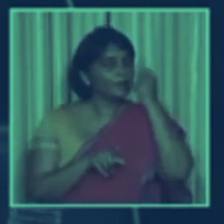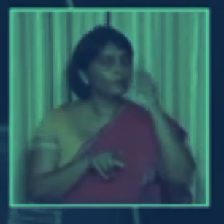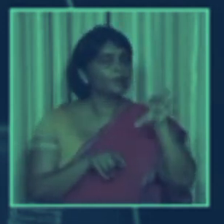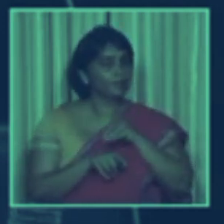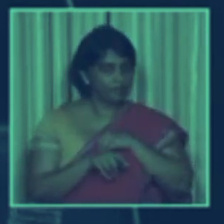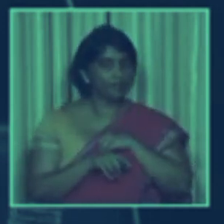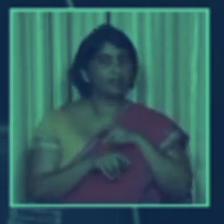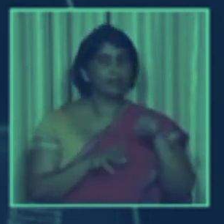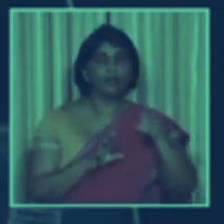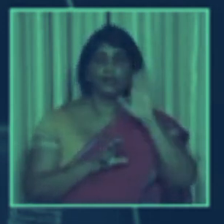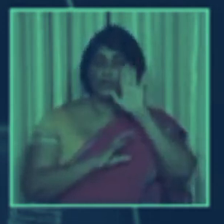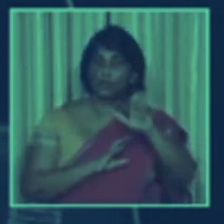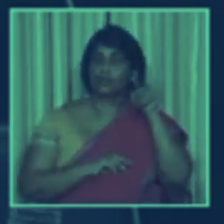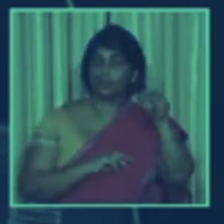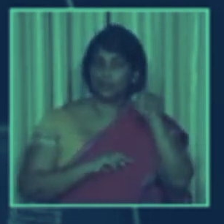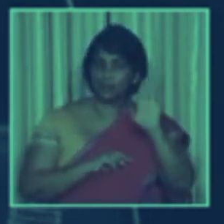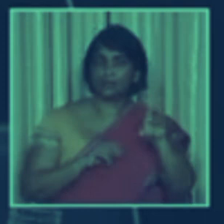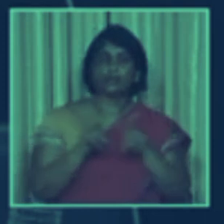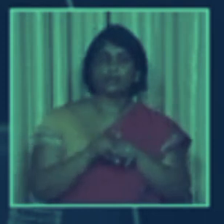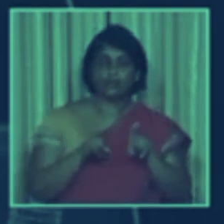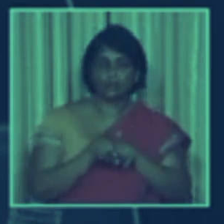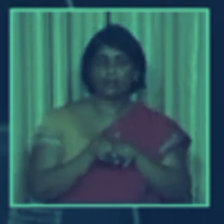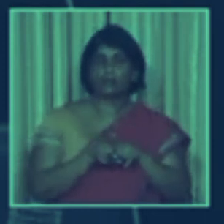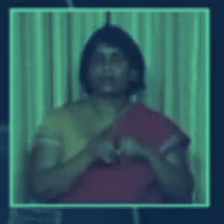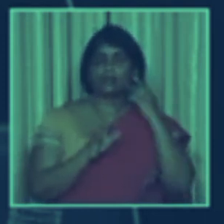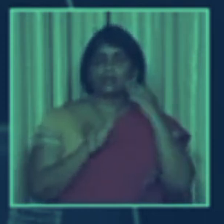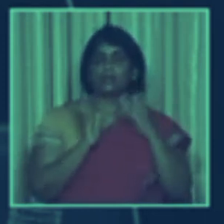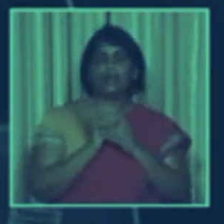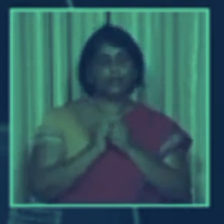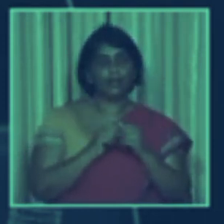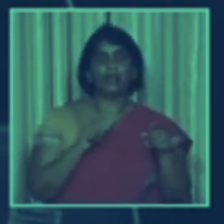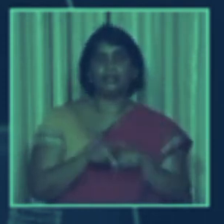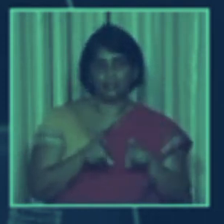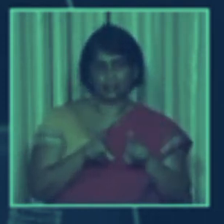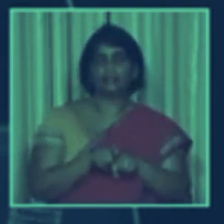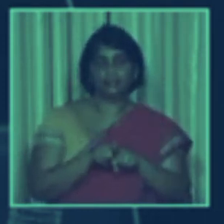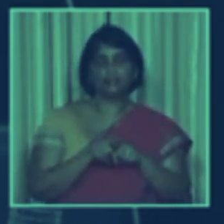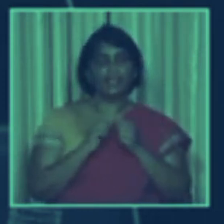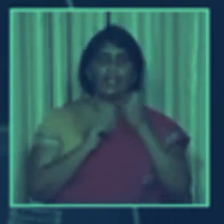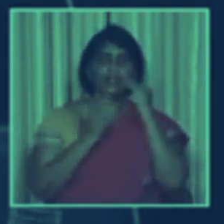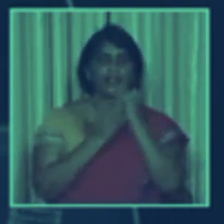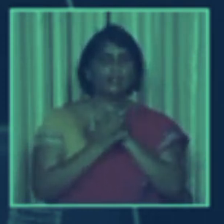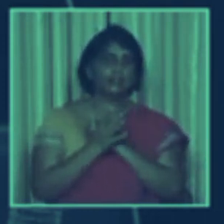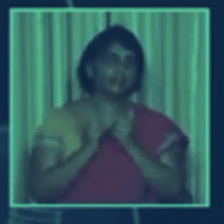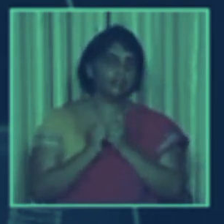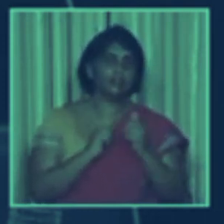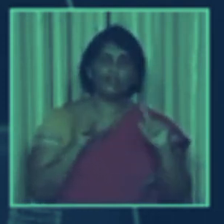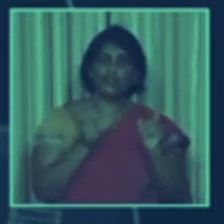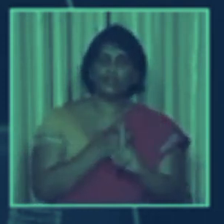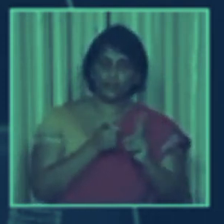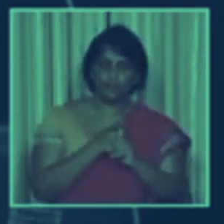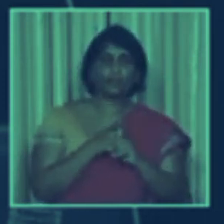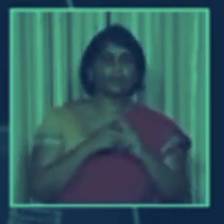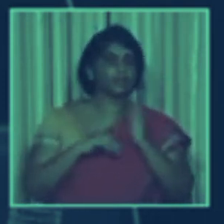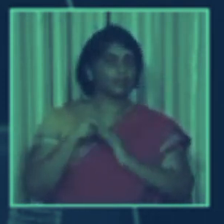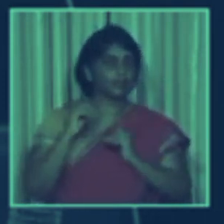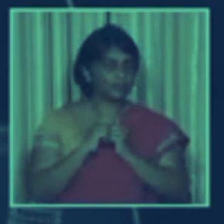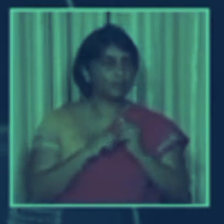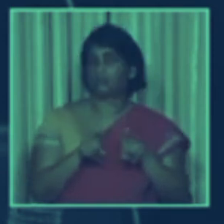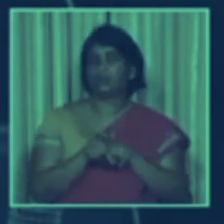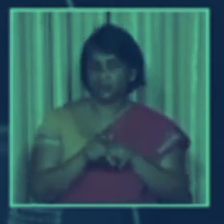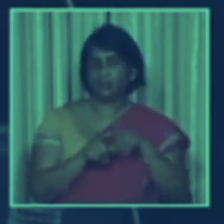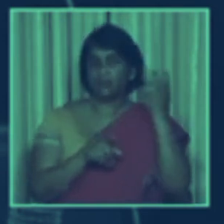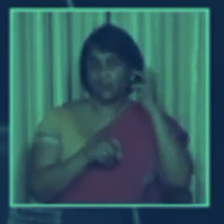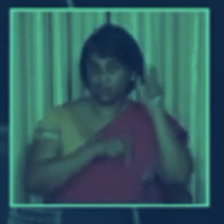இந்த கொடூரம் இந்த உலகத்திலே இல்லாது ஒழிக்கப்பட வேண்டும் என்று இன்று வல்லரசு நாடுகள் கூட நேற்றைக்கு நேரம் வித்தியாசமான அறிக்கைகளை விட்டுக்